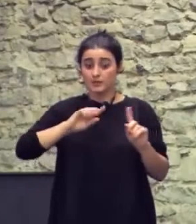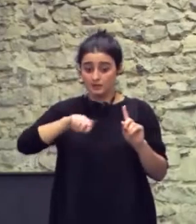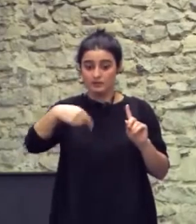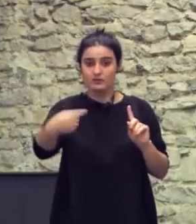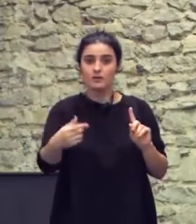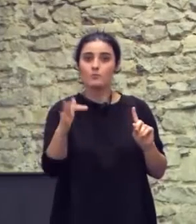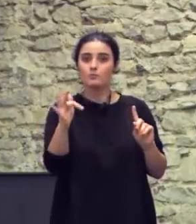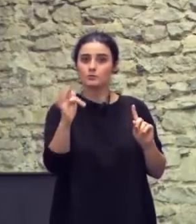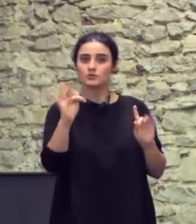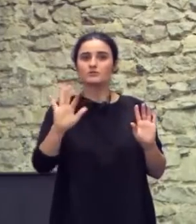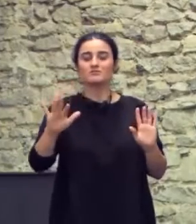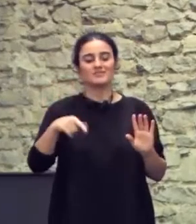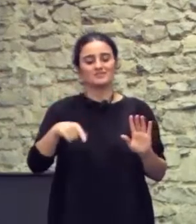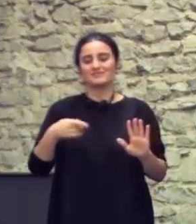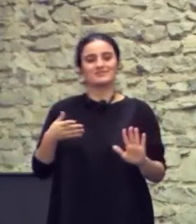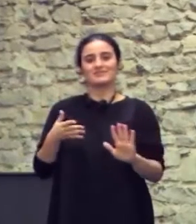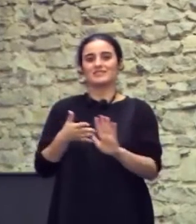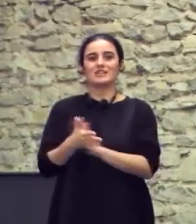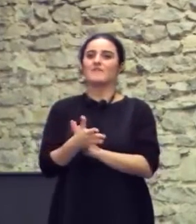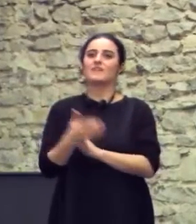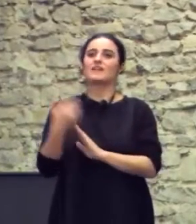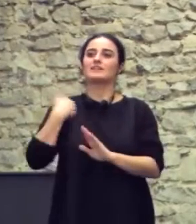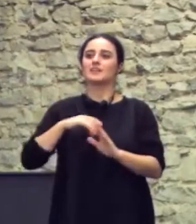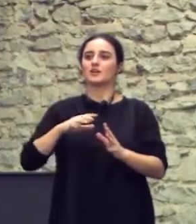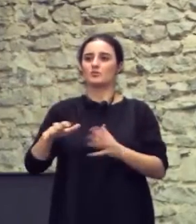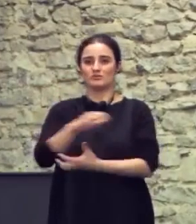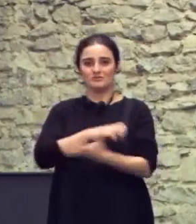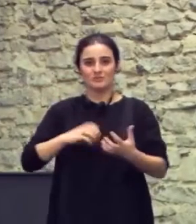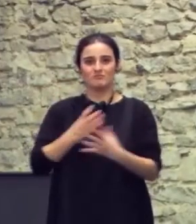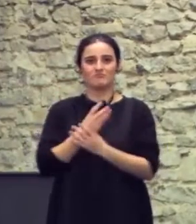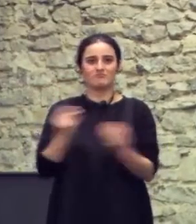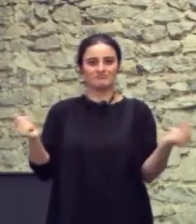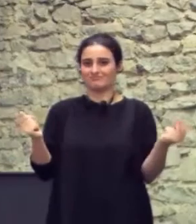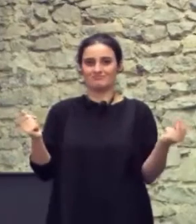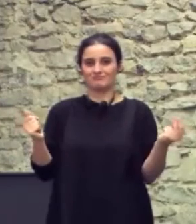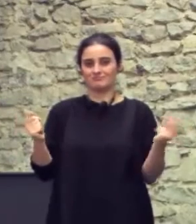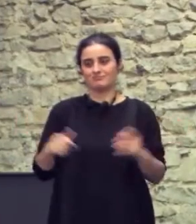horrek ez du desegiten bide, egindako bide hori.